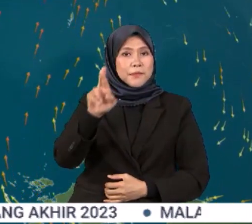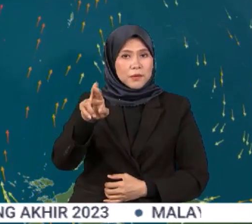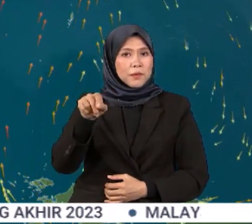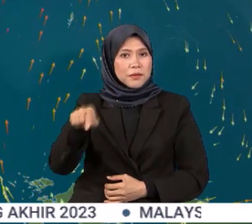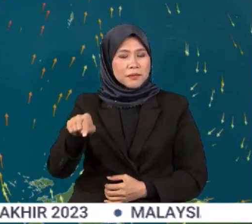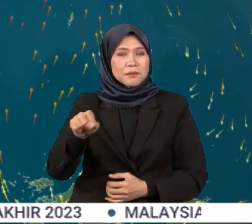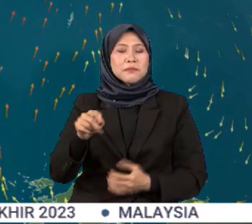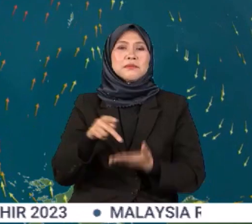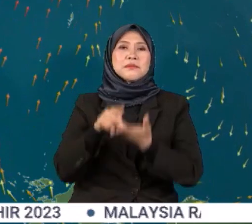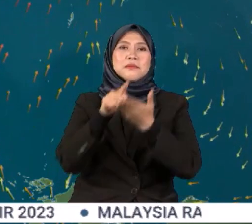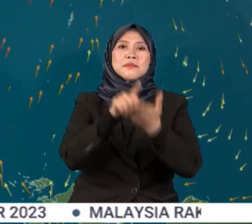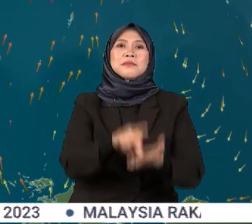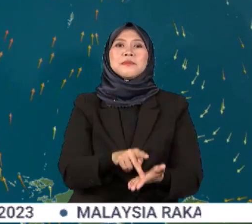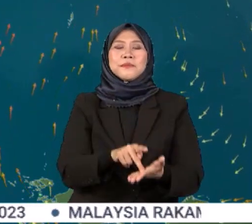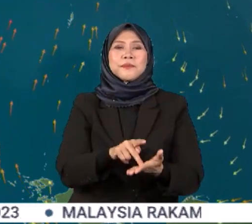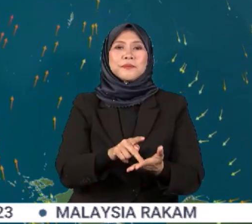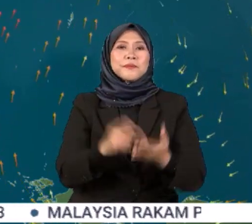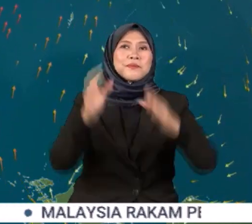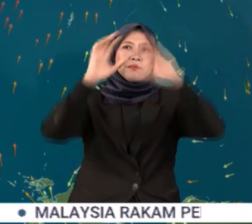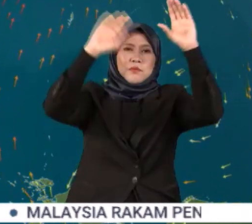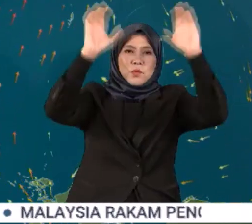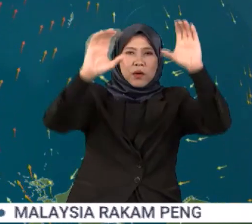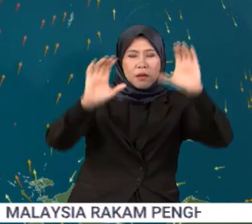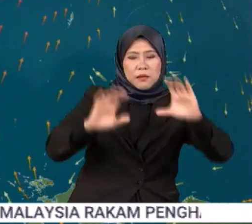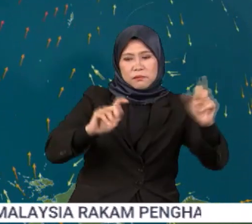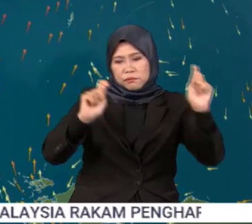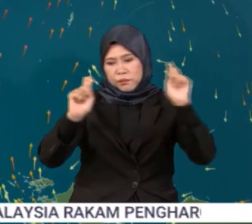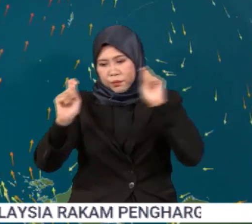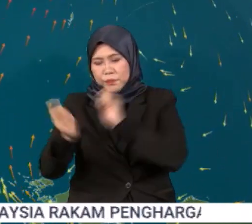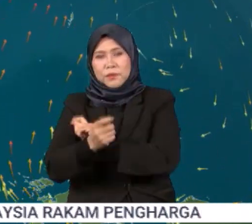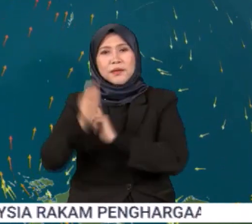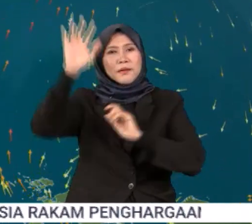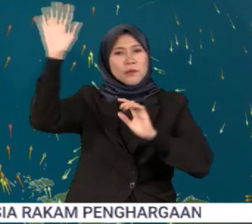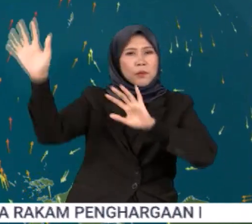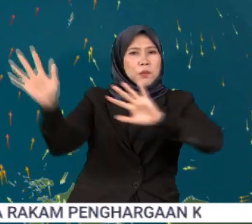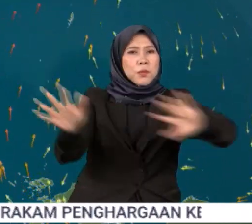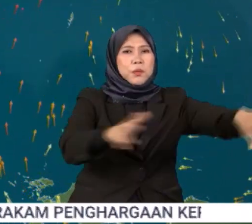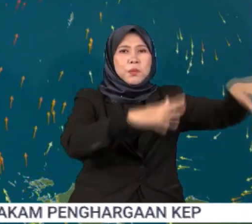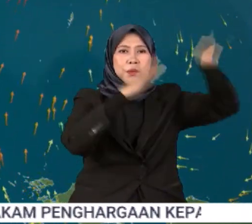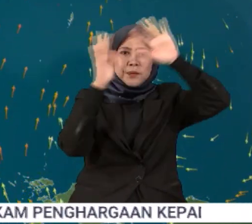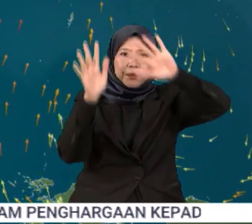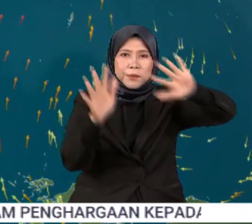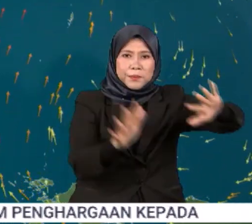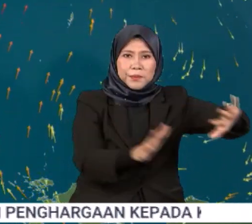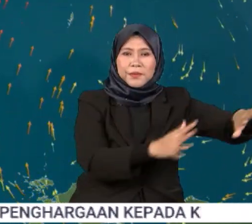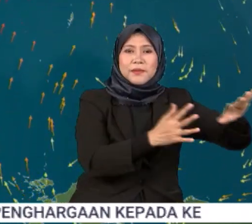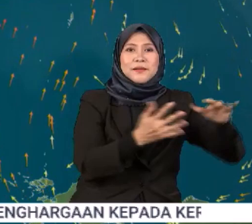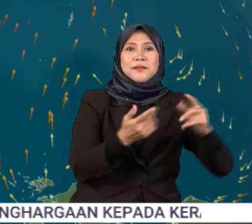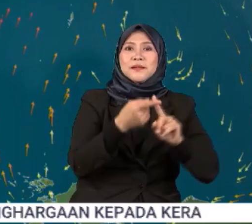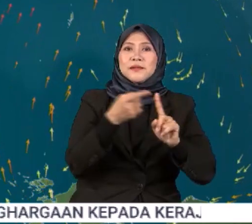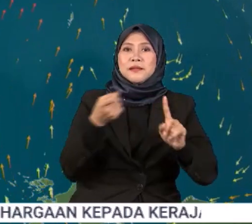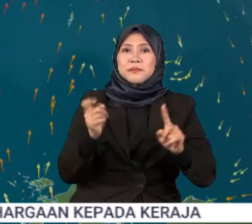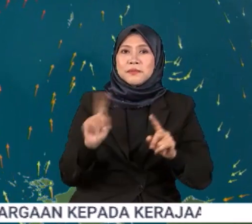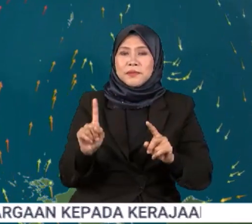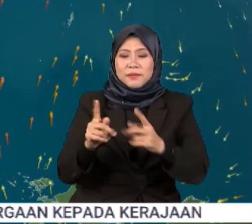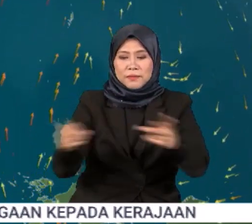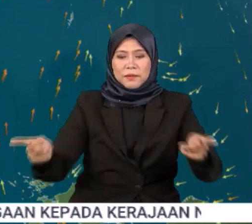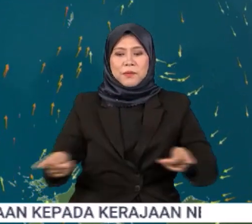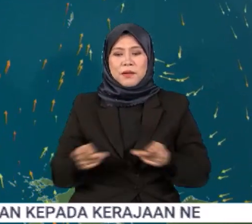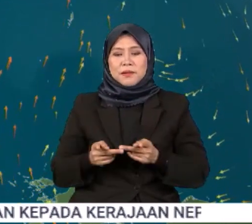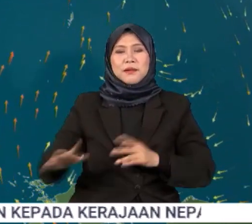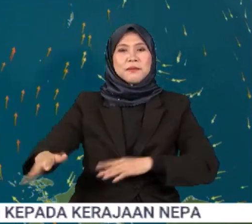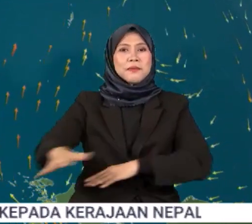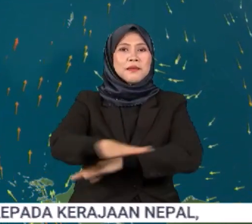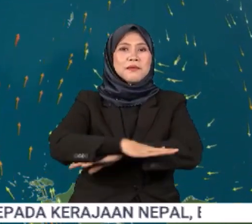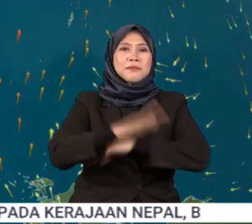memberi kesan ke atas corak cuaca dan kelajuan angin sepanjang minggu ini, terutamanya di kawasan